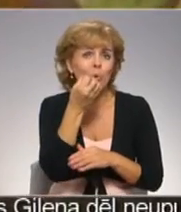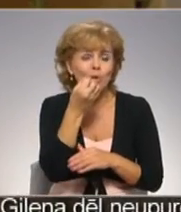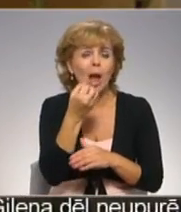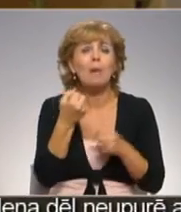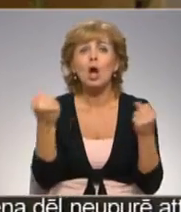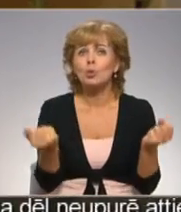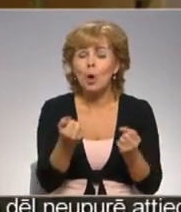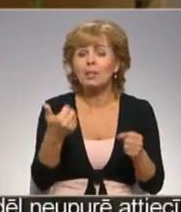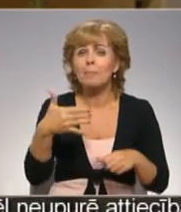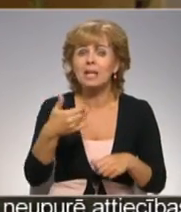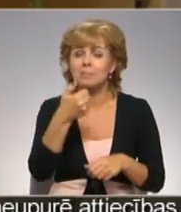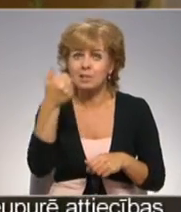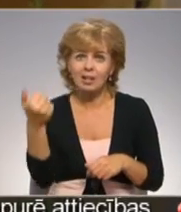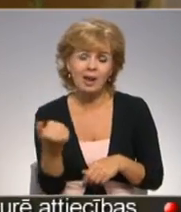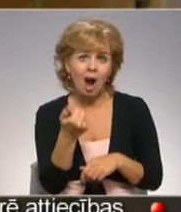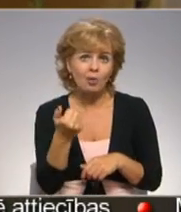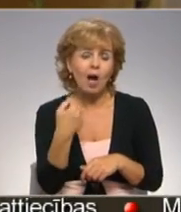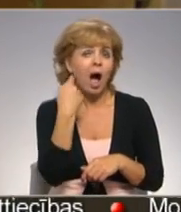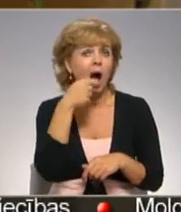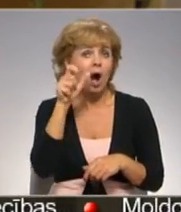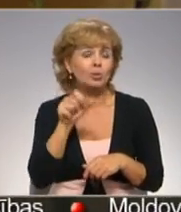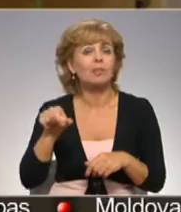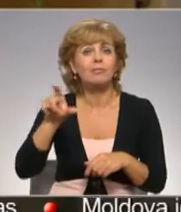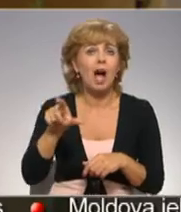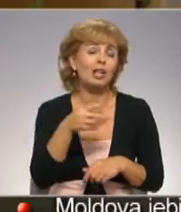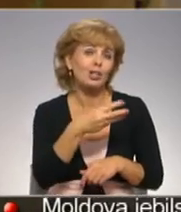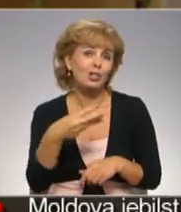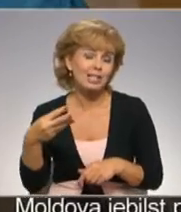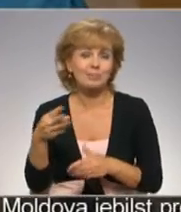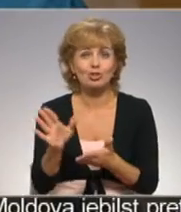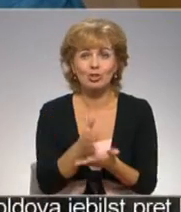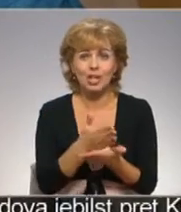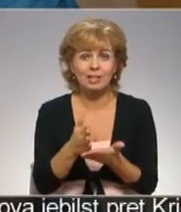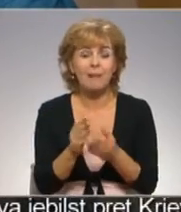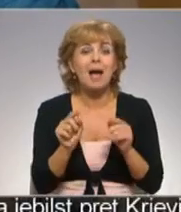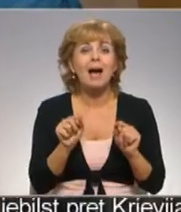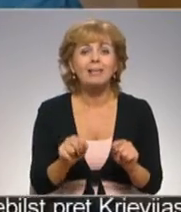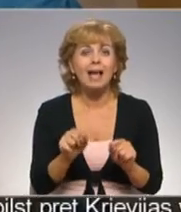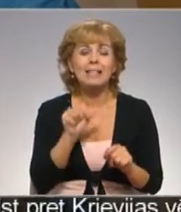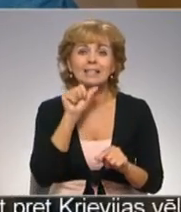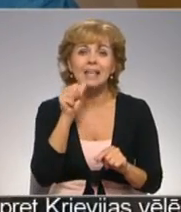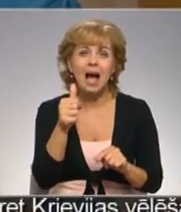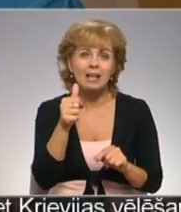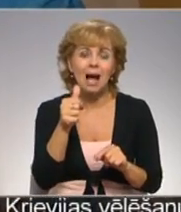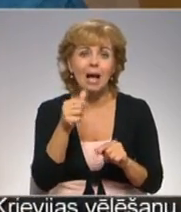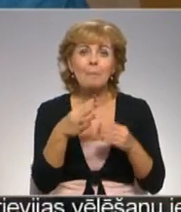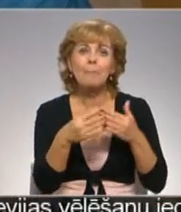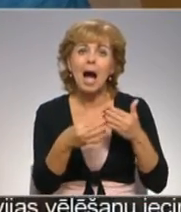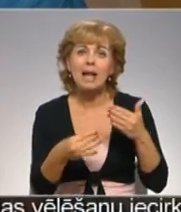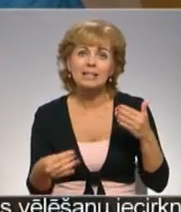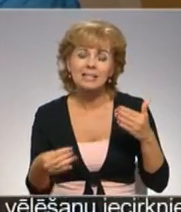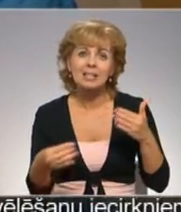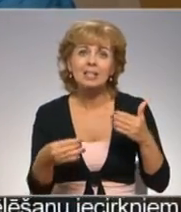nodarbojas 50 gadus un ir autors jau vairāk nekā 400 šķirnēm. Te ir zaļa bārkstīta un te